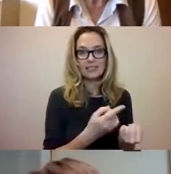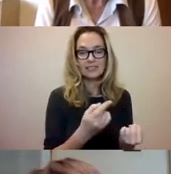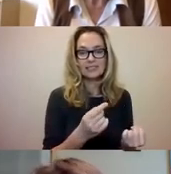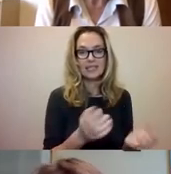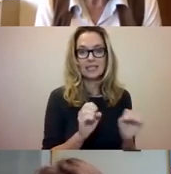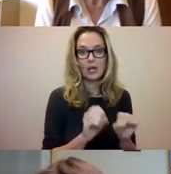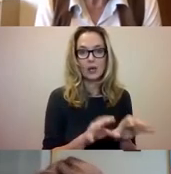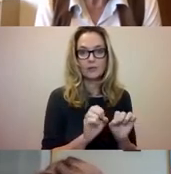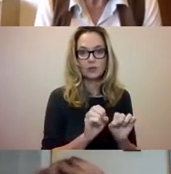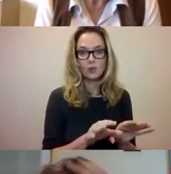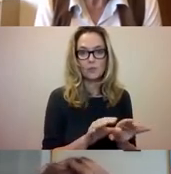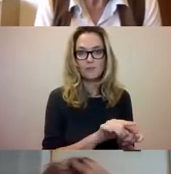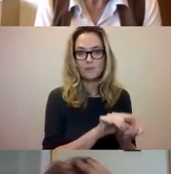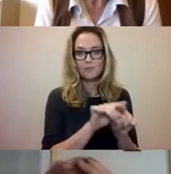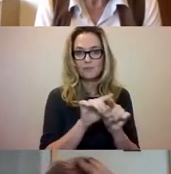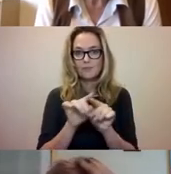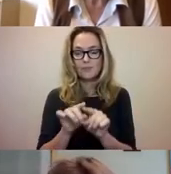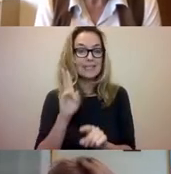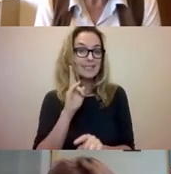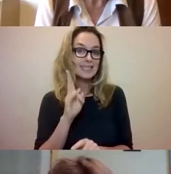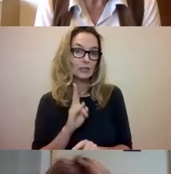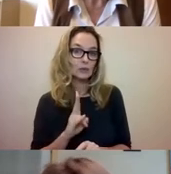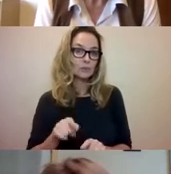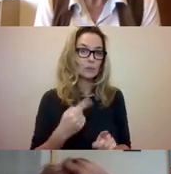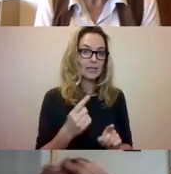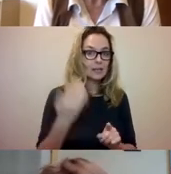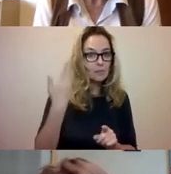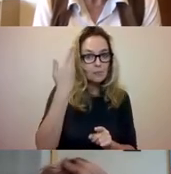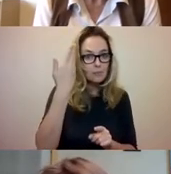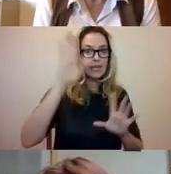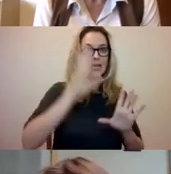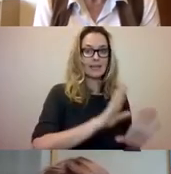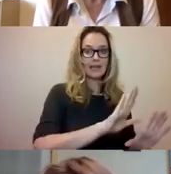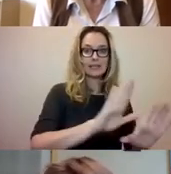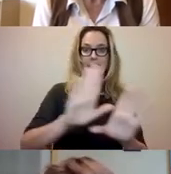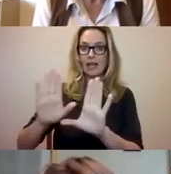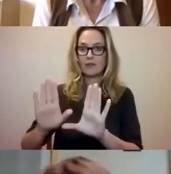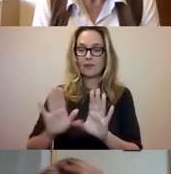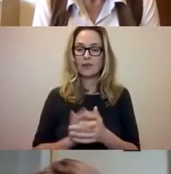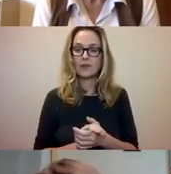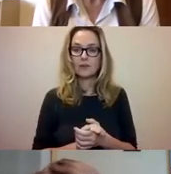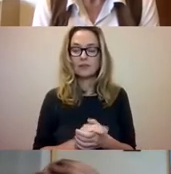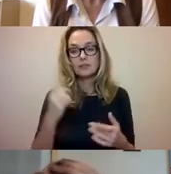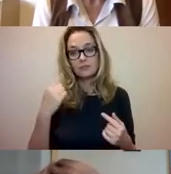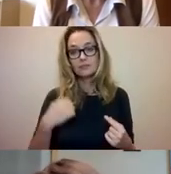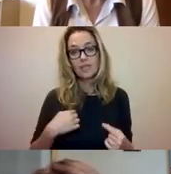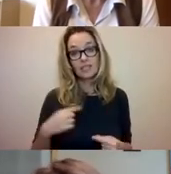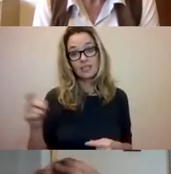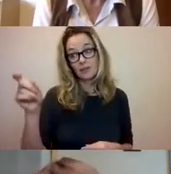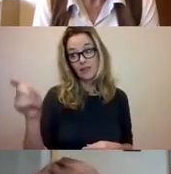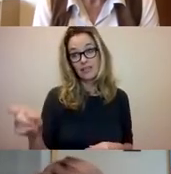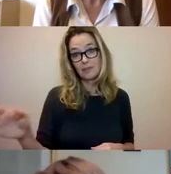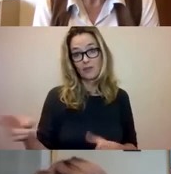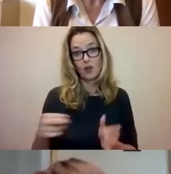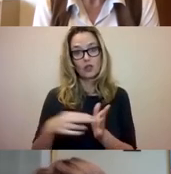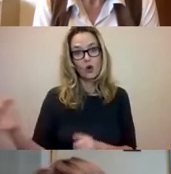Hilversum om slechthorendheid wat meer bekendheid te geven. Maar toen dacht ik, daar heb ik wel iemand bij nodig. Dus toen heb